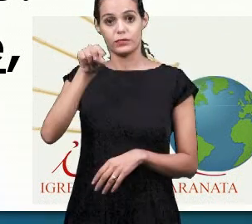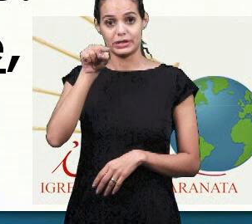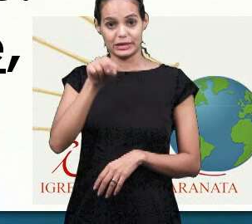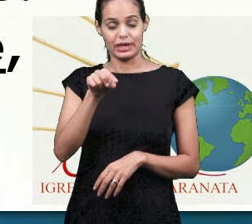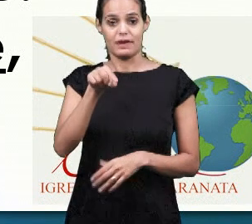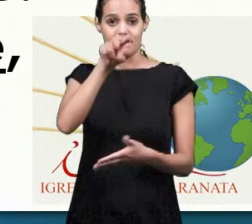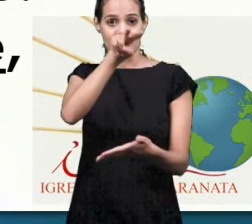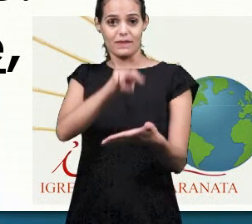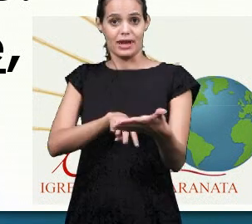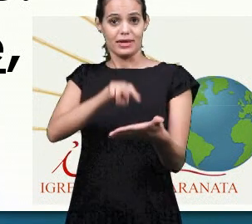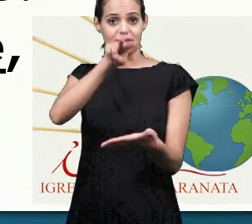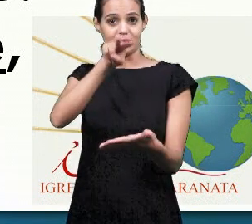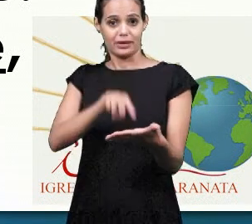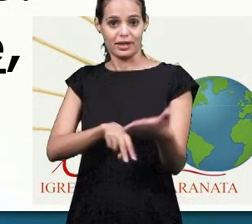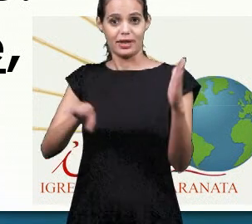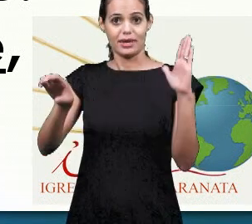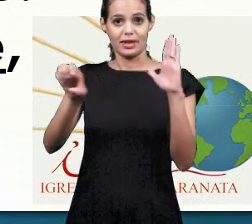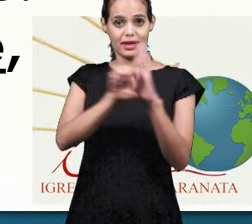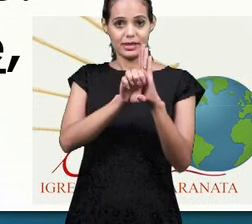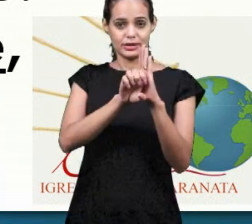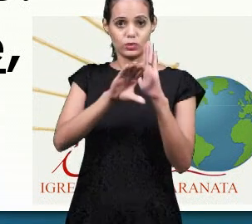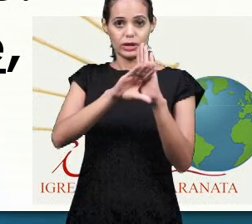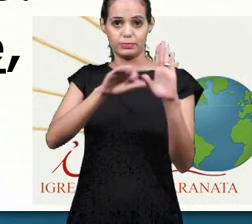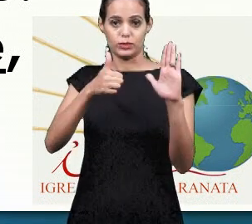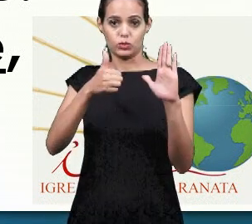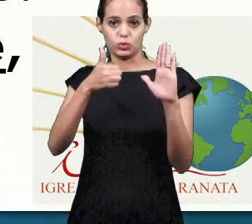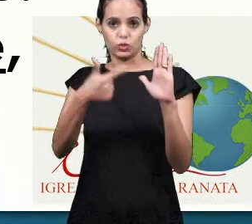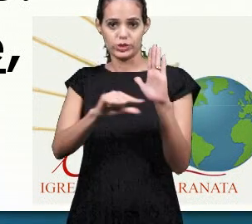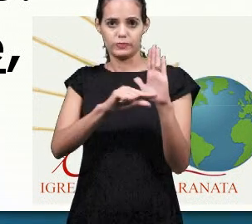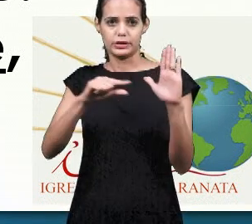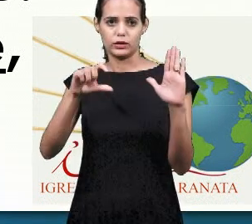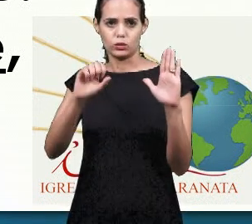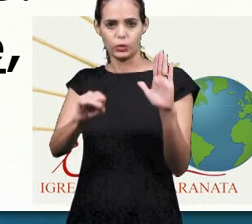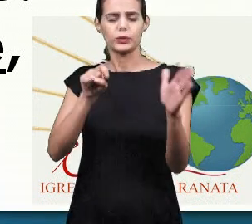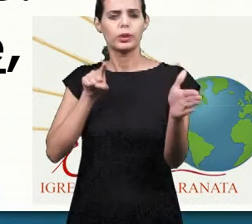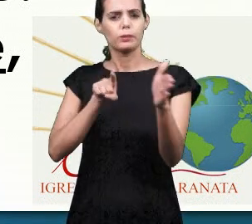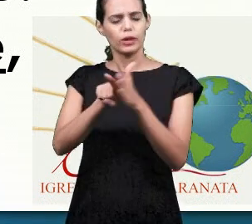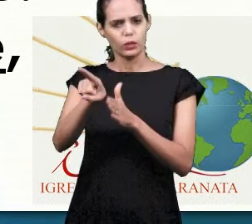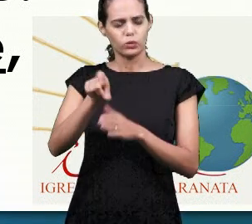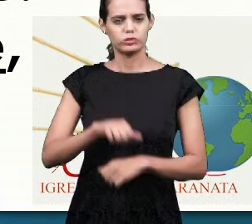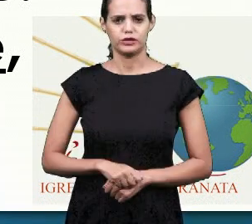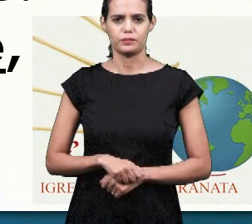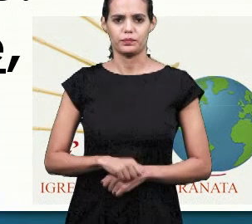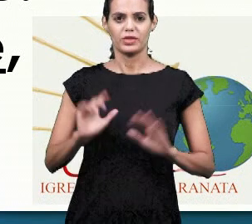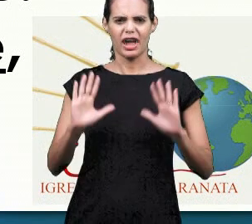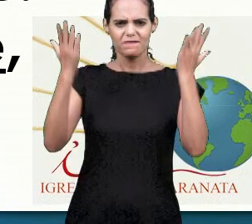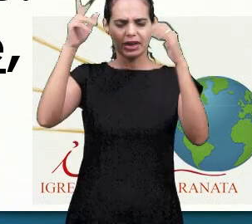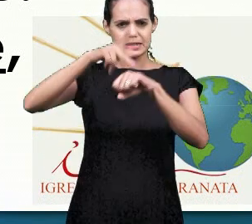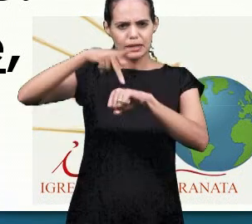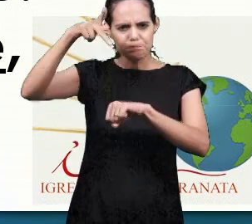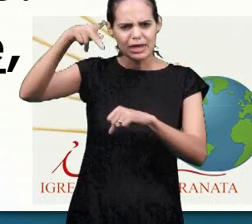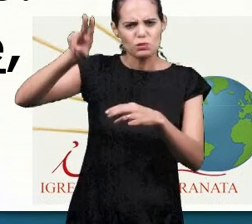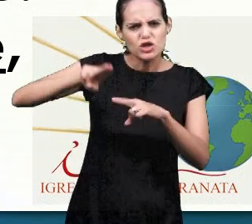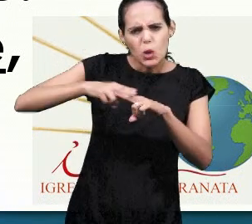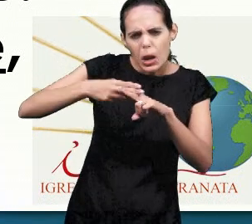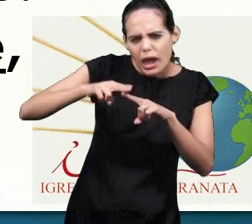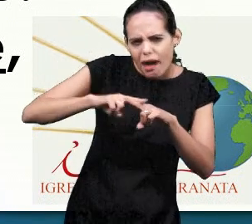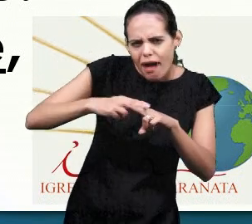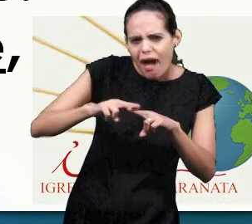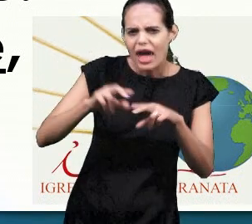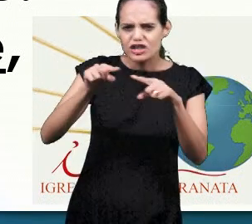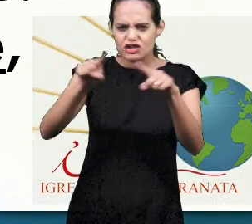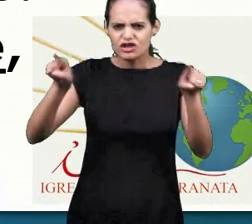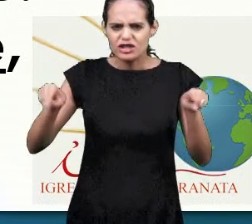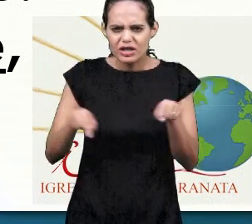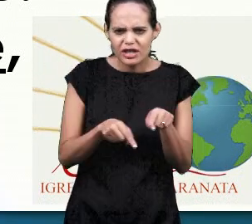Il demandait, la fête de la Pâque était commémorée avec le chocolat de tarte avec